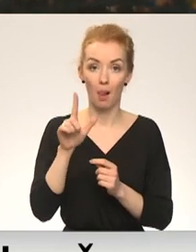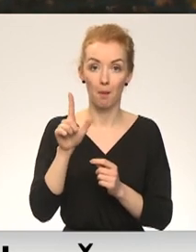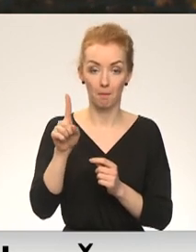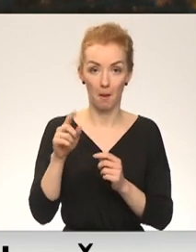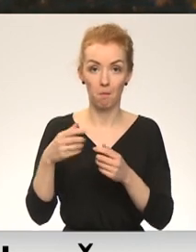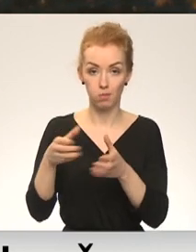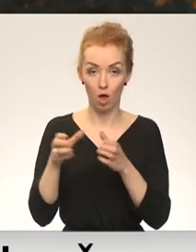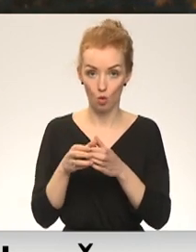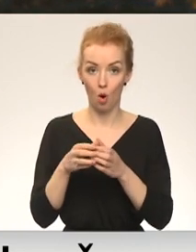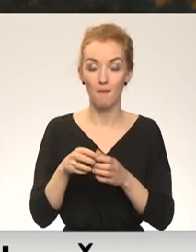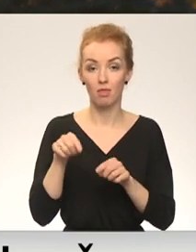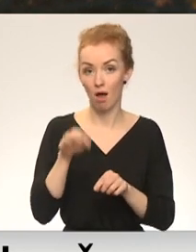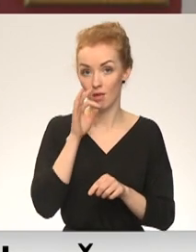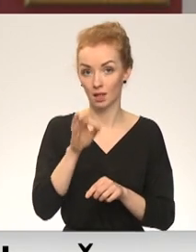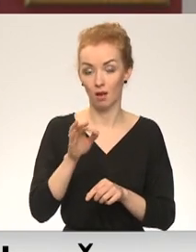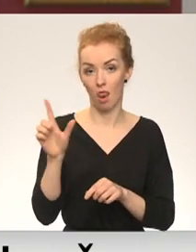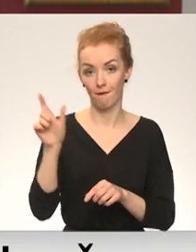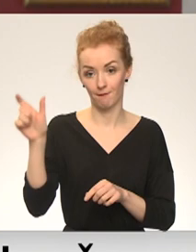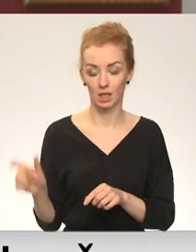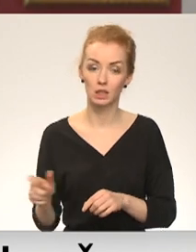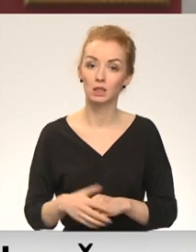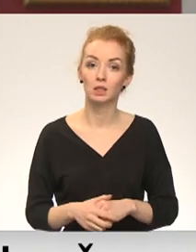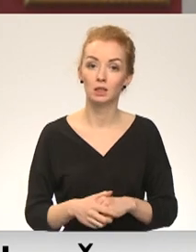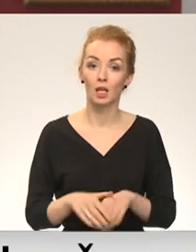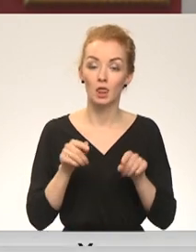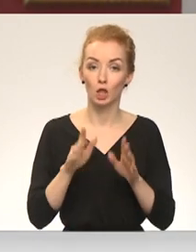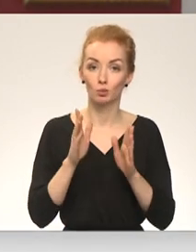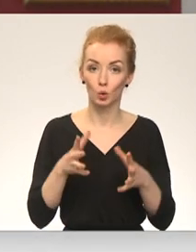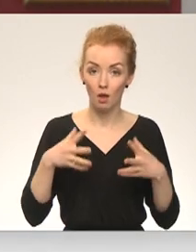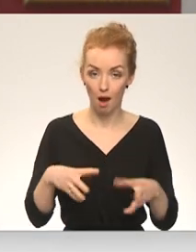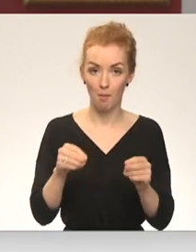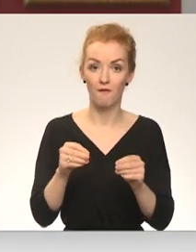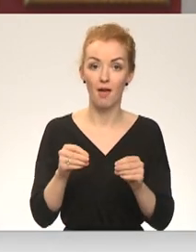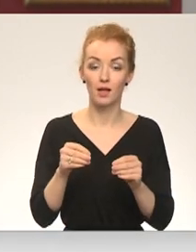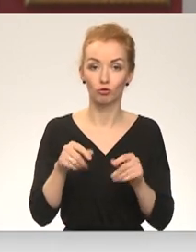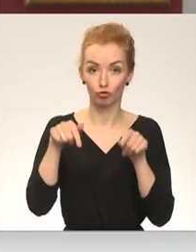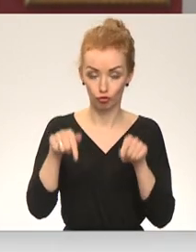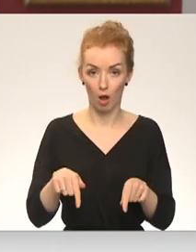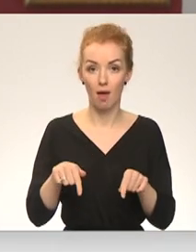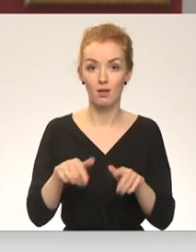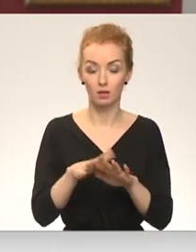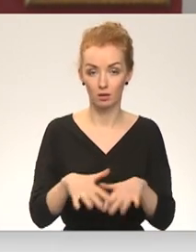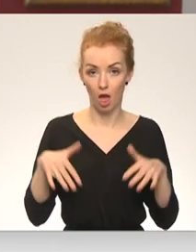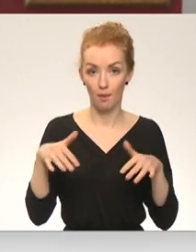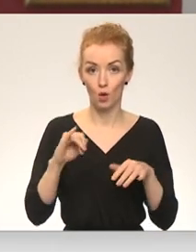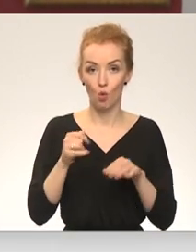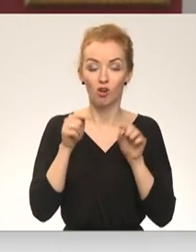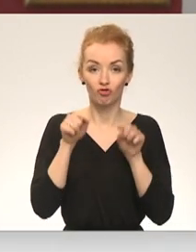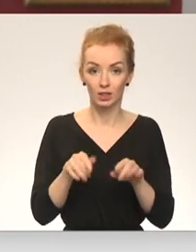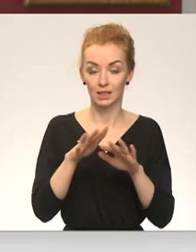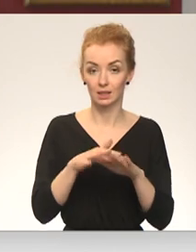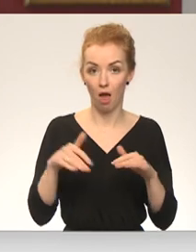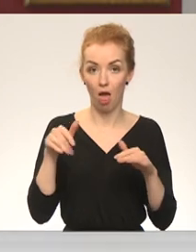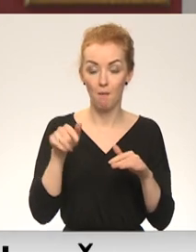padomu paudu valsts prezidents. Tas būtu jāizdara vēl šai Saeimai, jo šī Saeima